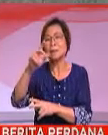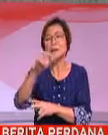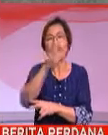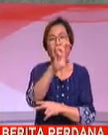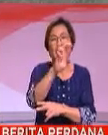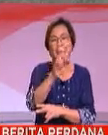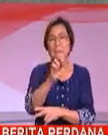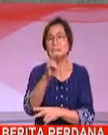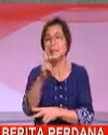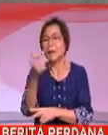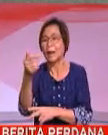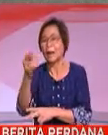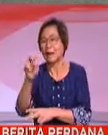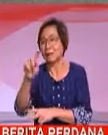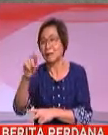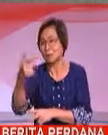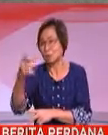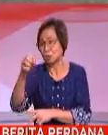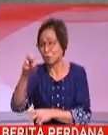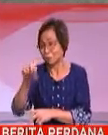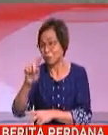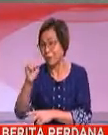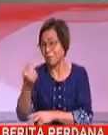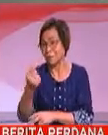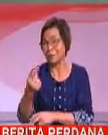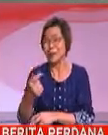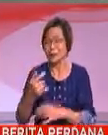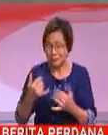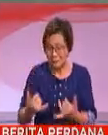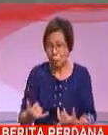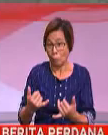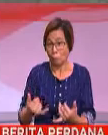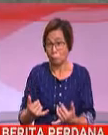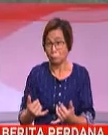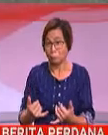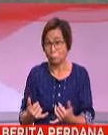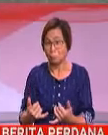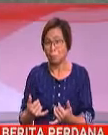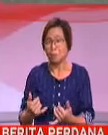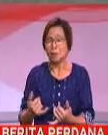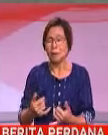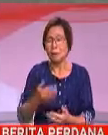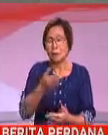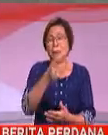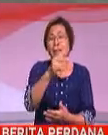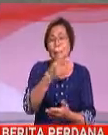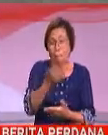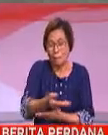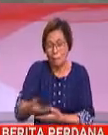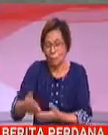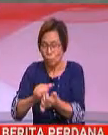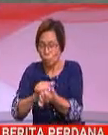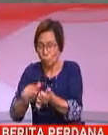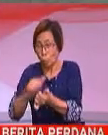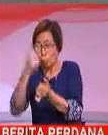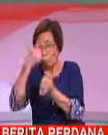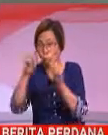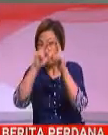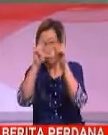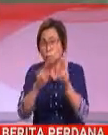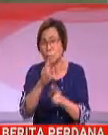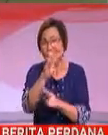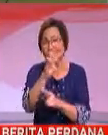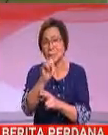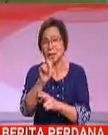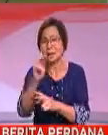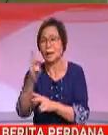antigen, hanya buat sementara ini kit yang telah lulus bagi ujian RTK